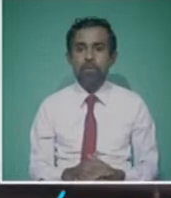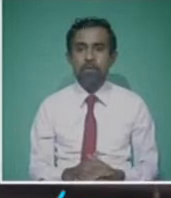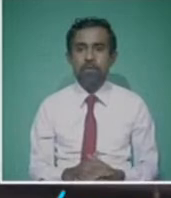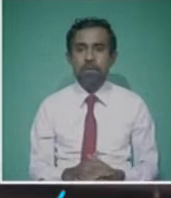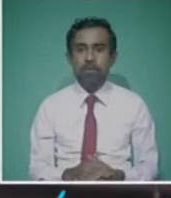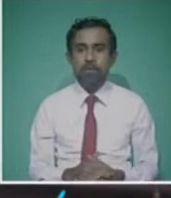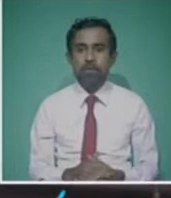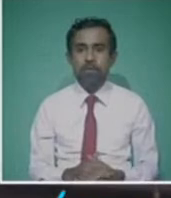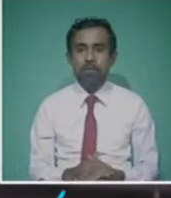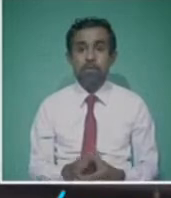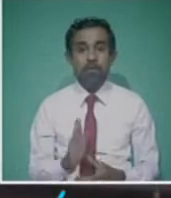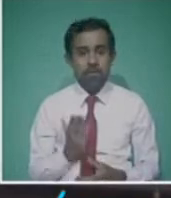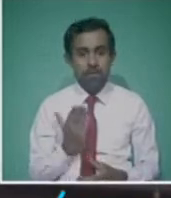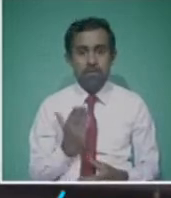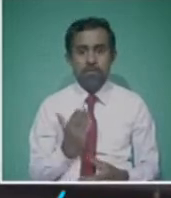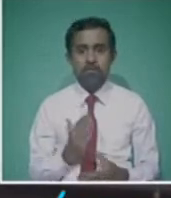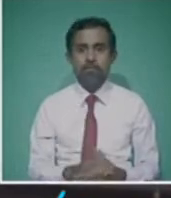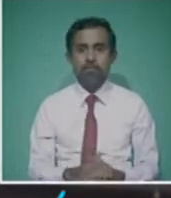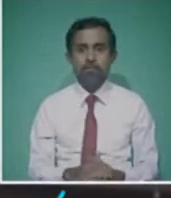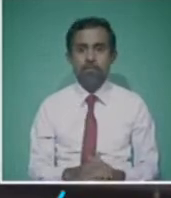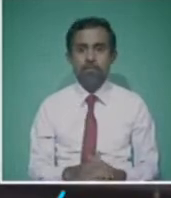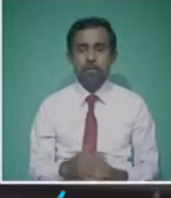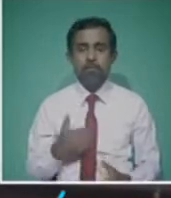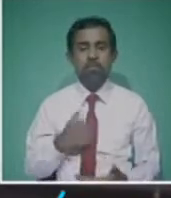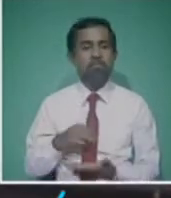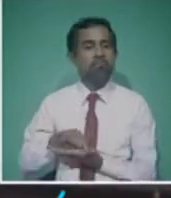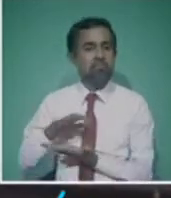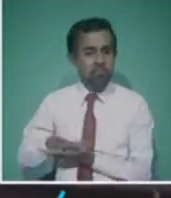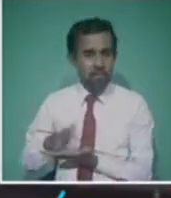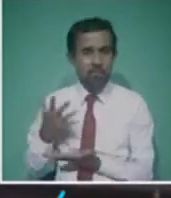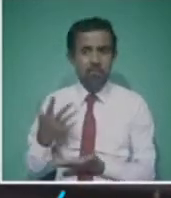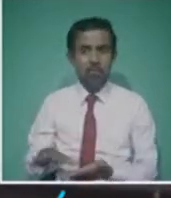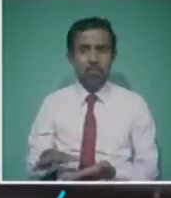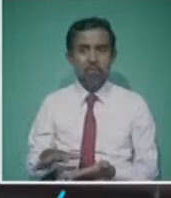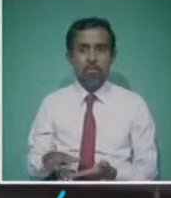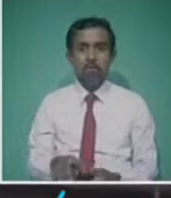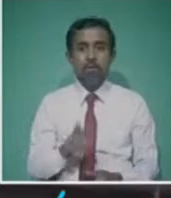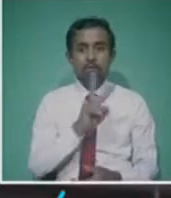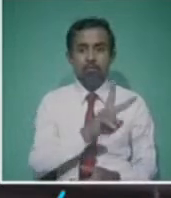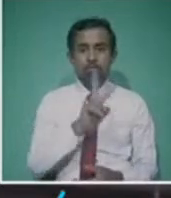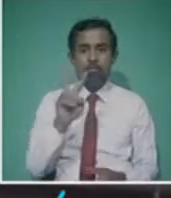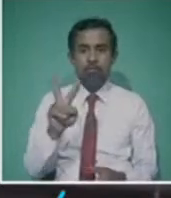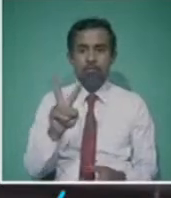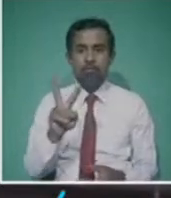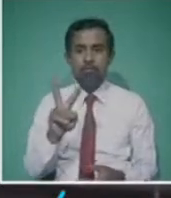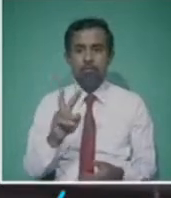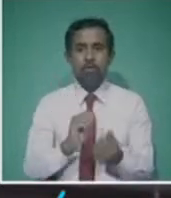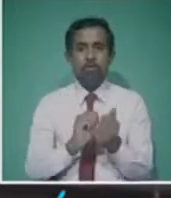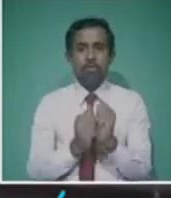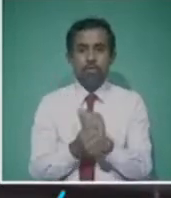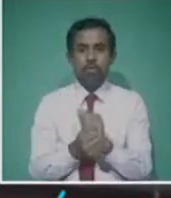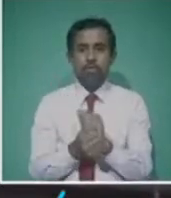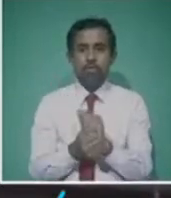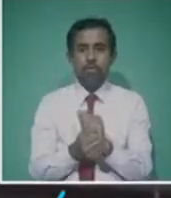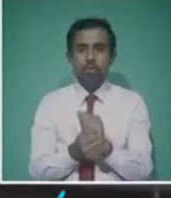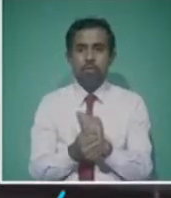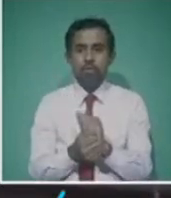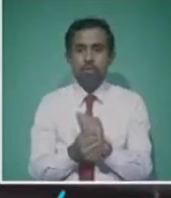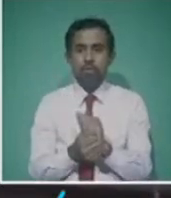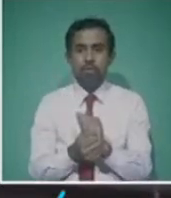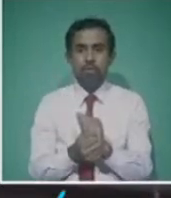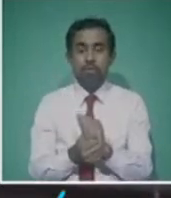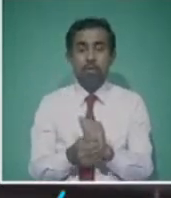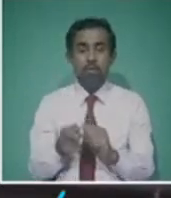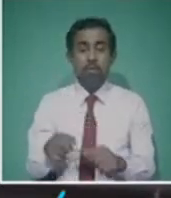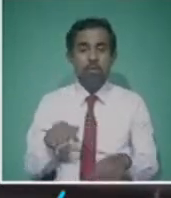एक निशा मम तीरने करा विसी देवनी संसोधने केरन